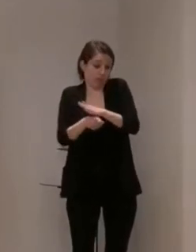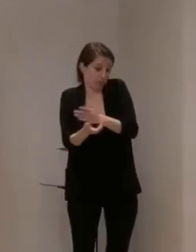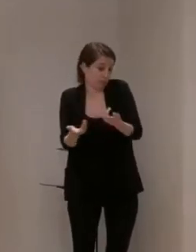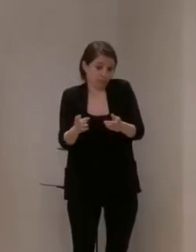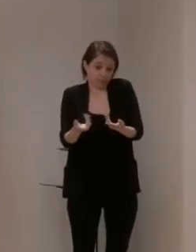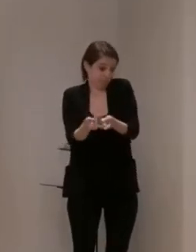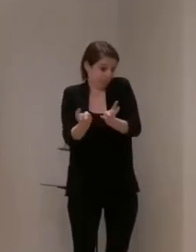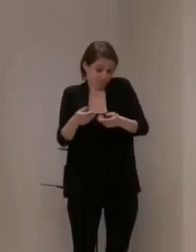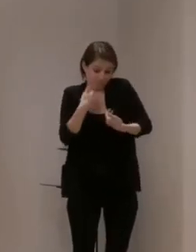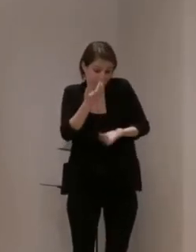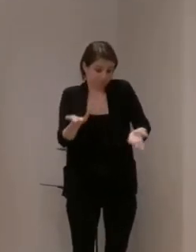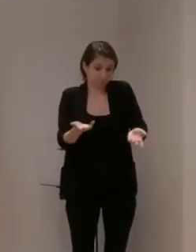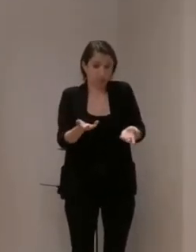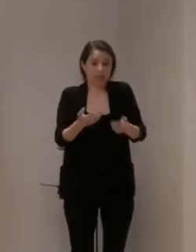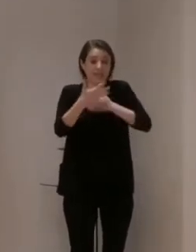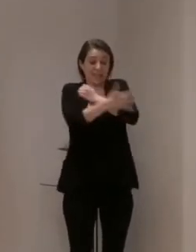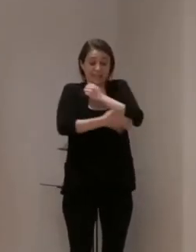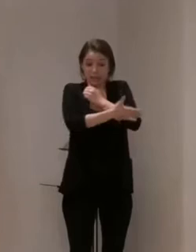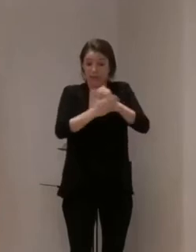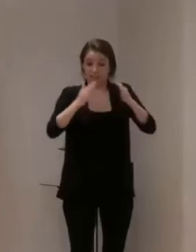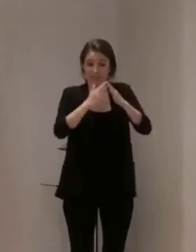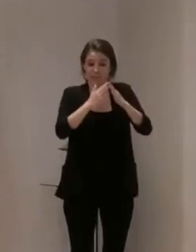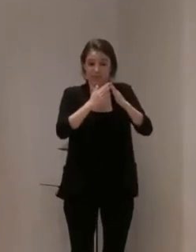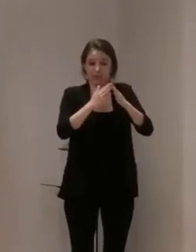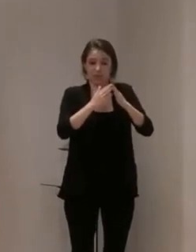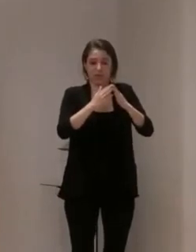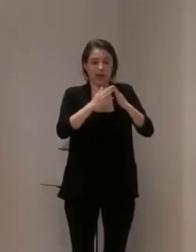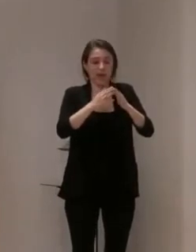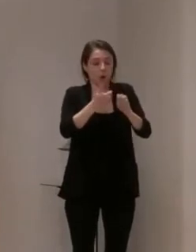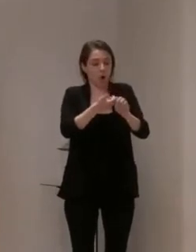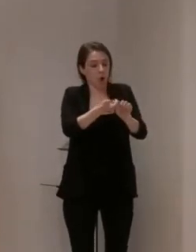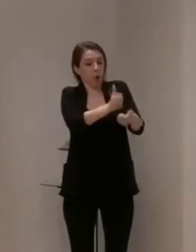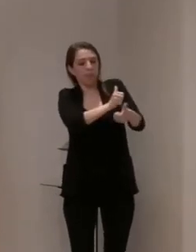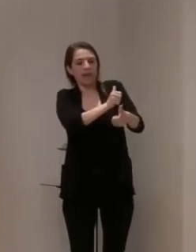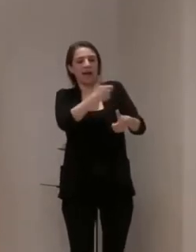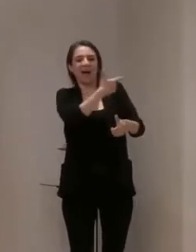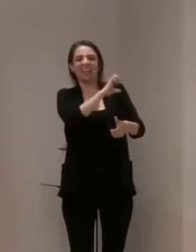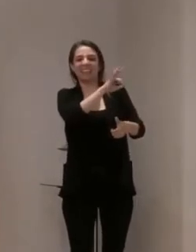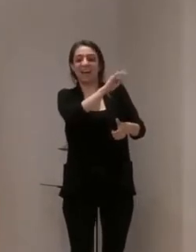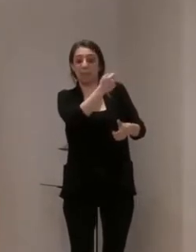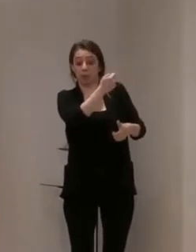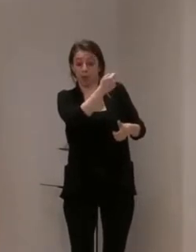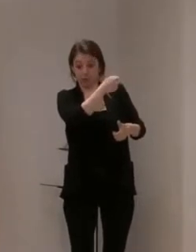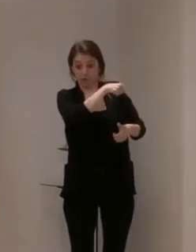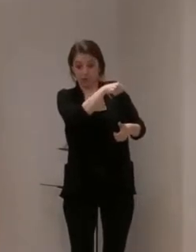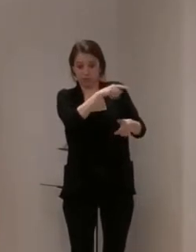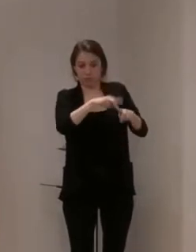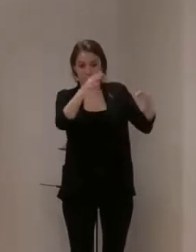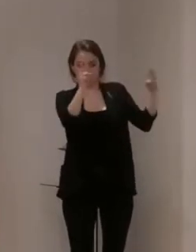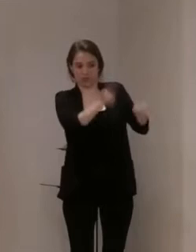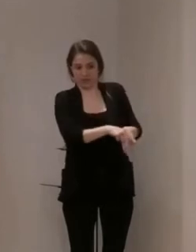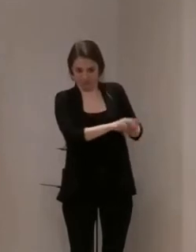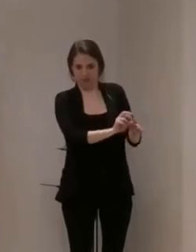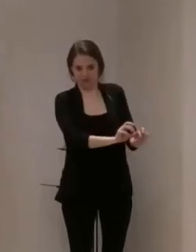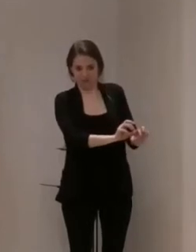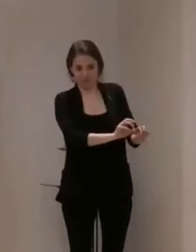Dialectana va ser creada prenent de model la Gestapo, que va ser assessorada per Paul Pinzer